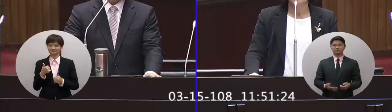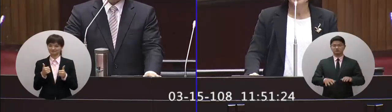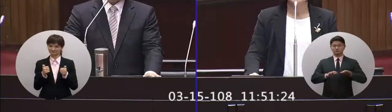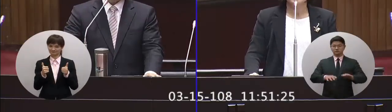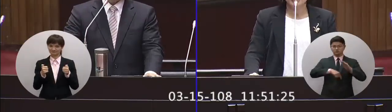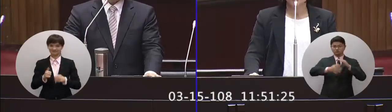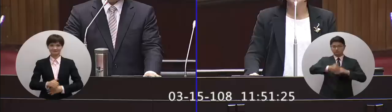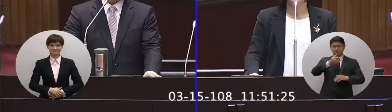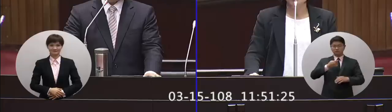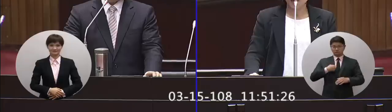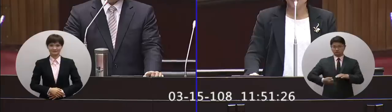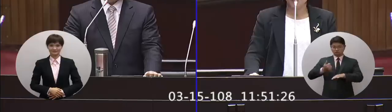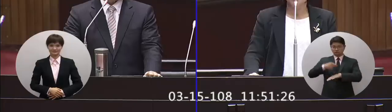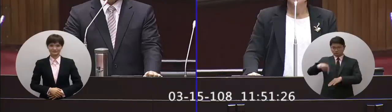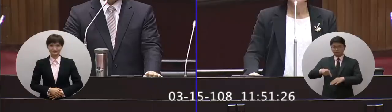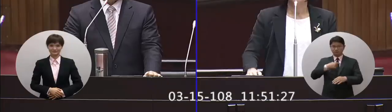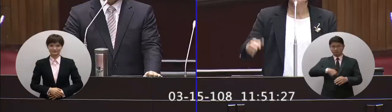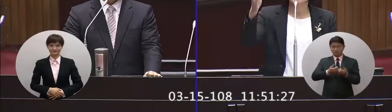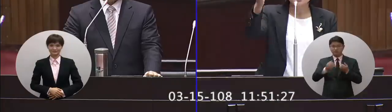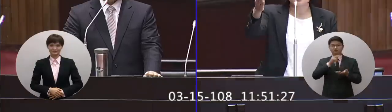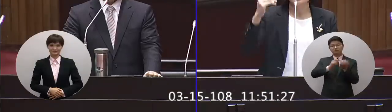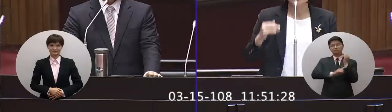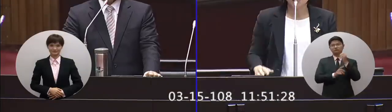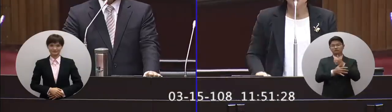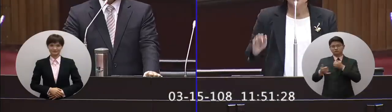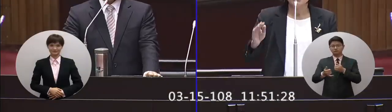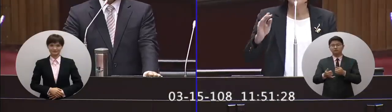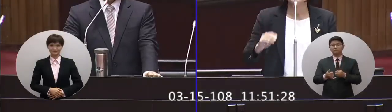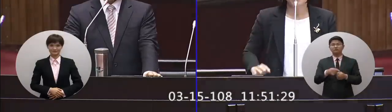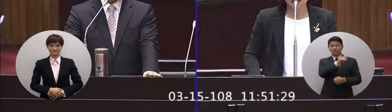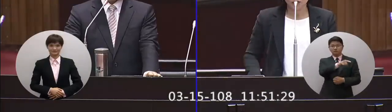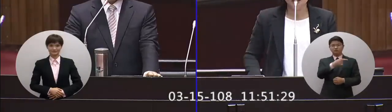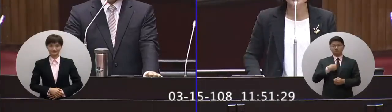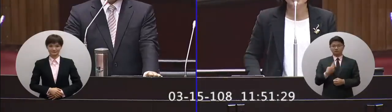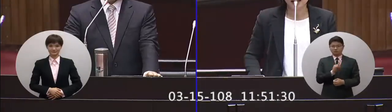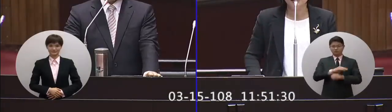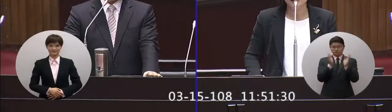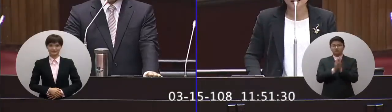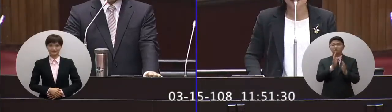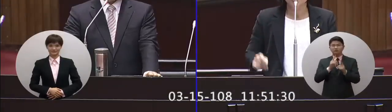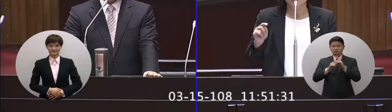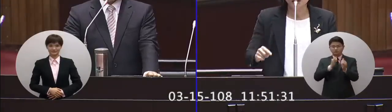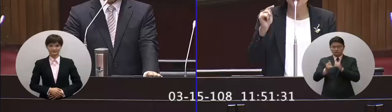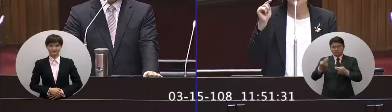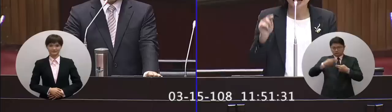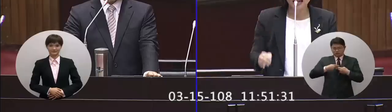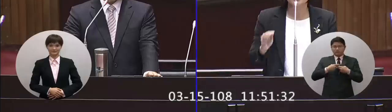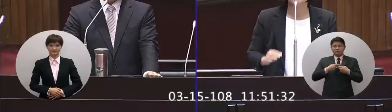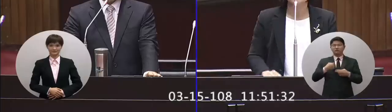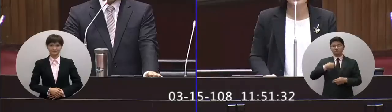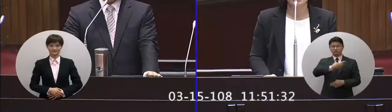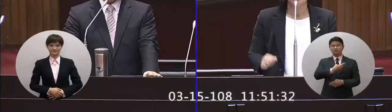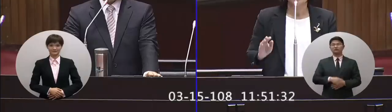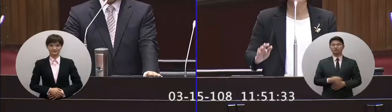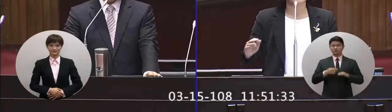院长，我站在这当然是立法委员，所以不管是你还是我，咱都是抱着乡亲的期待跟信任，所以咱